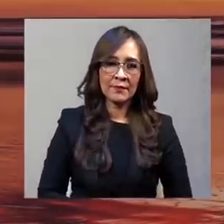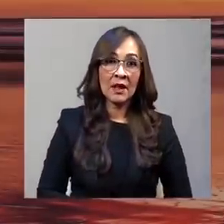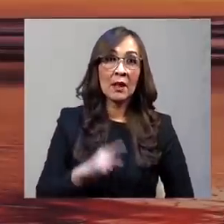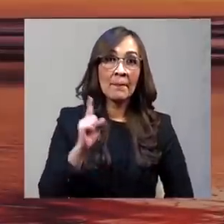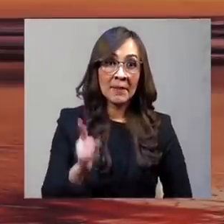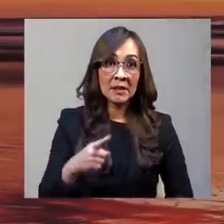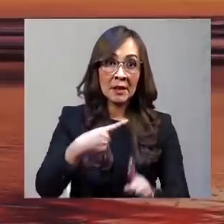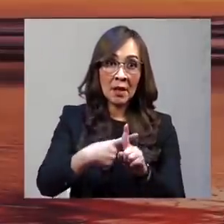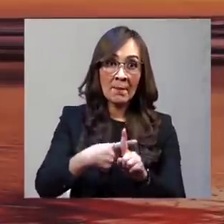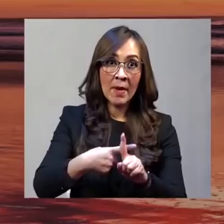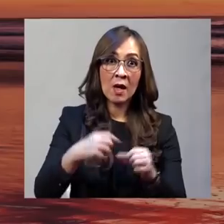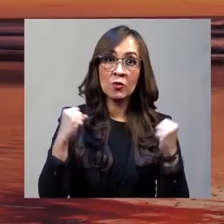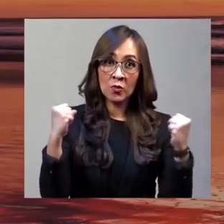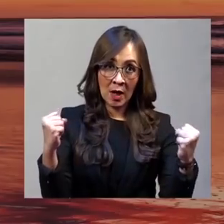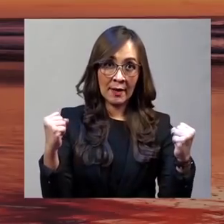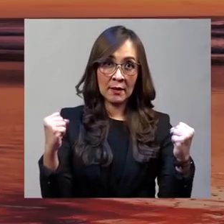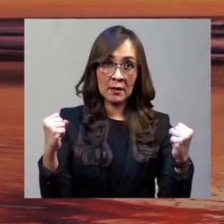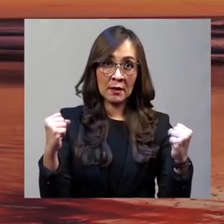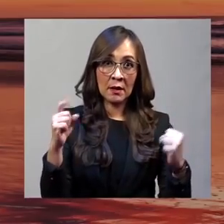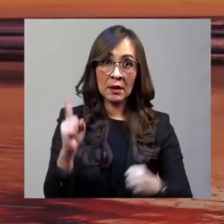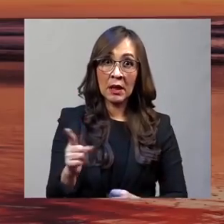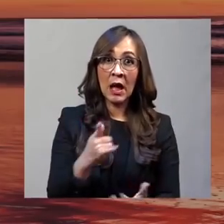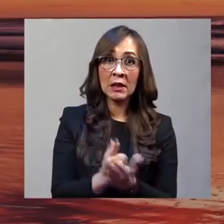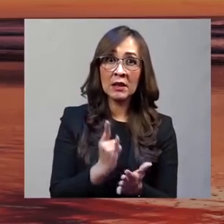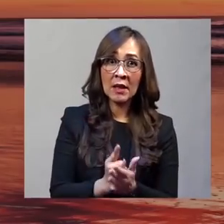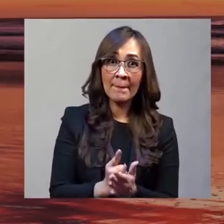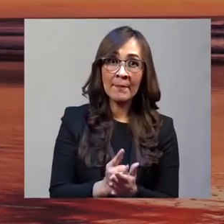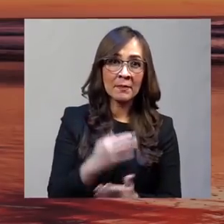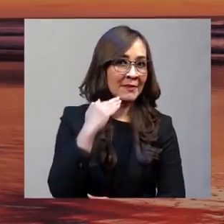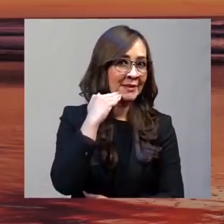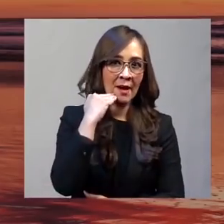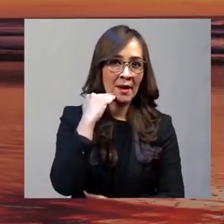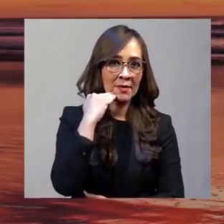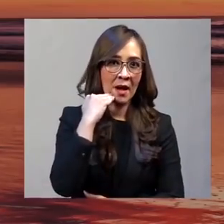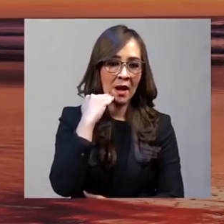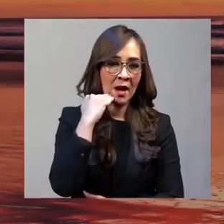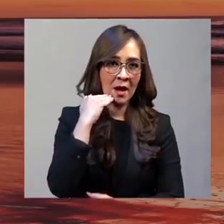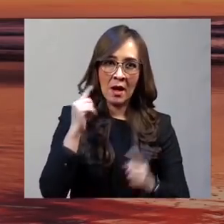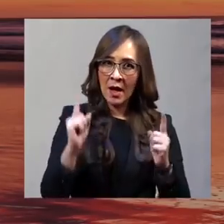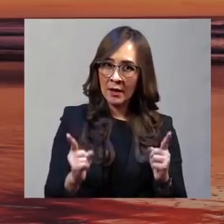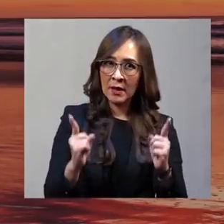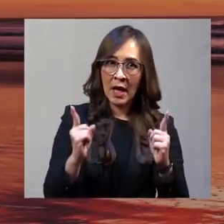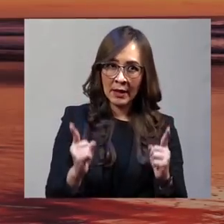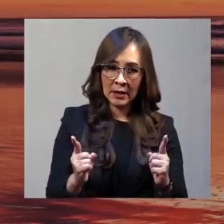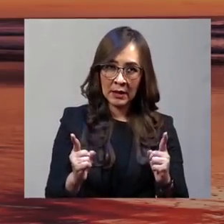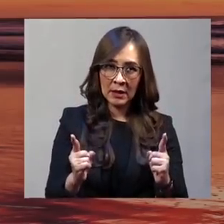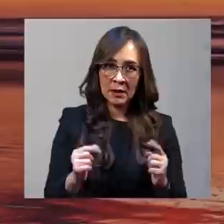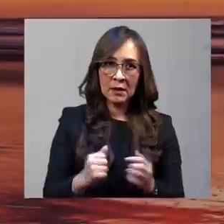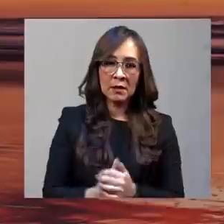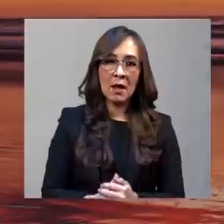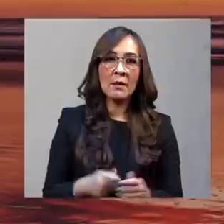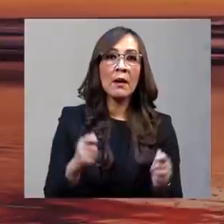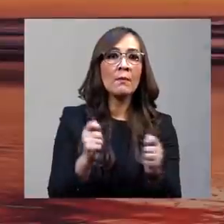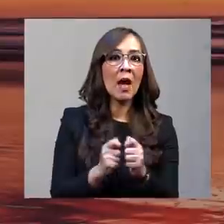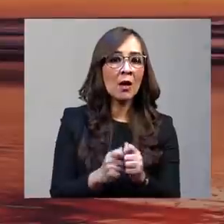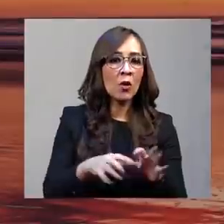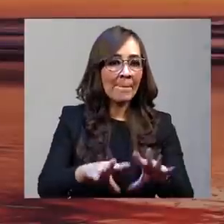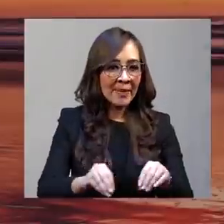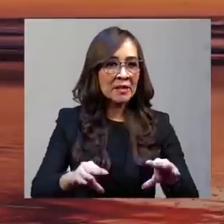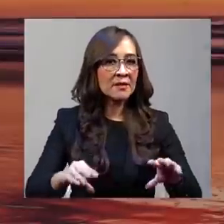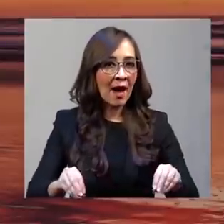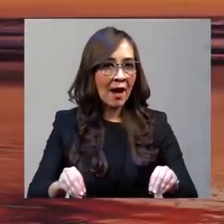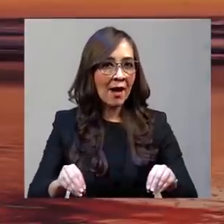meskipun makin kuat, dia tetap berjaga-jaga, dia tetap waspada, dia tetap melakukan bagiannya. Banyak perbekalan di kota-kota